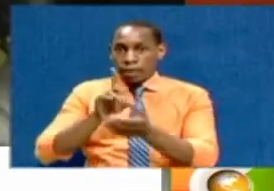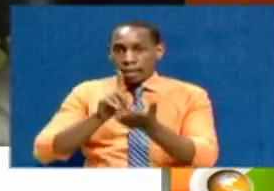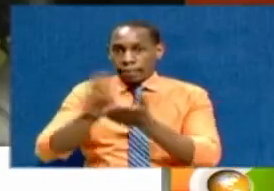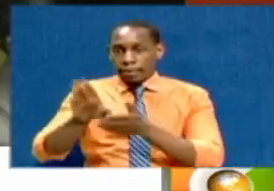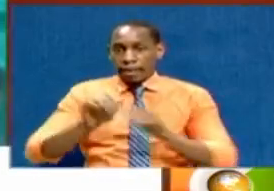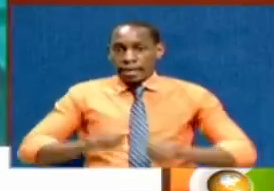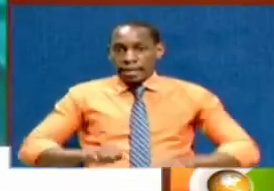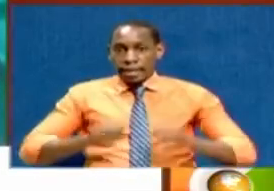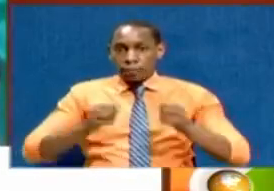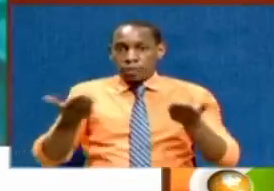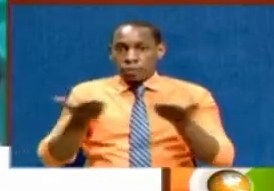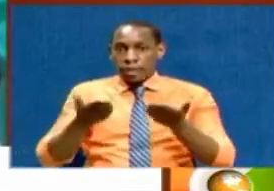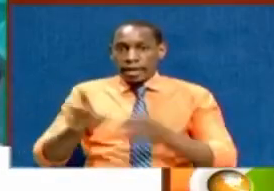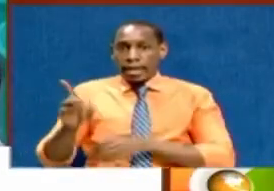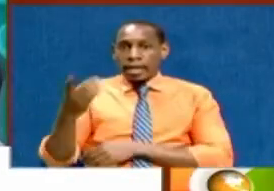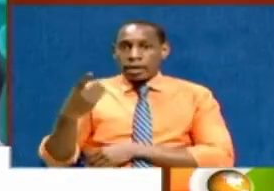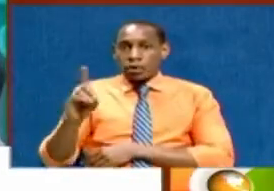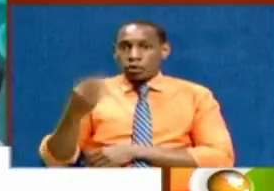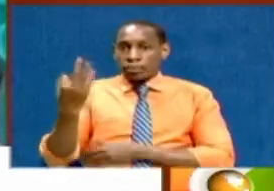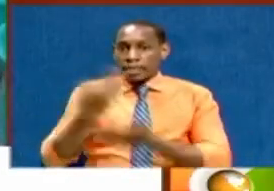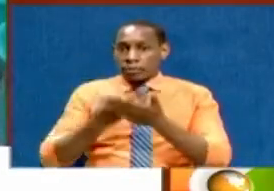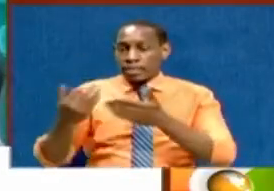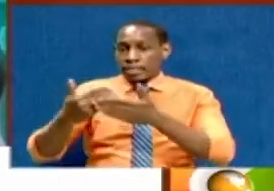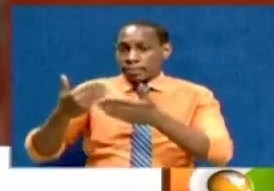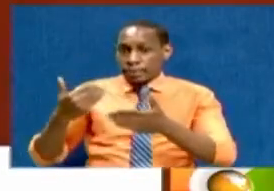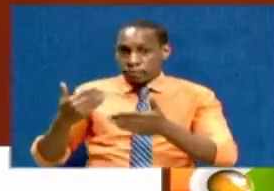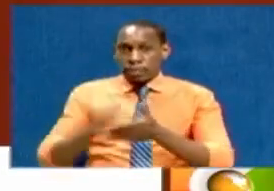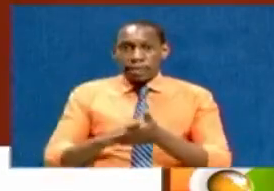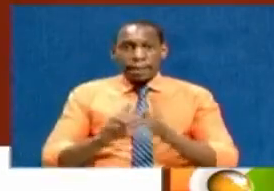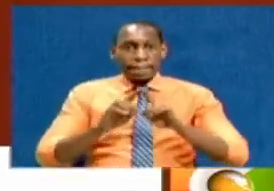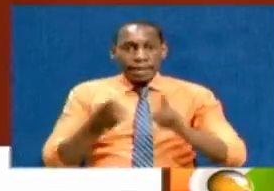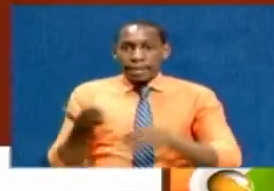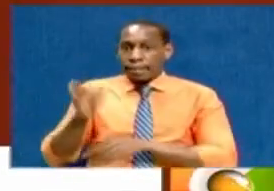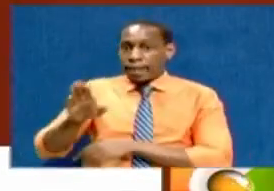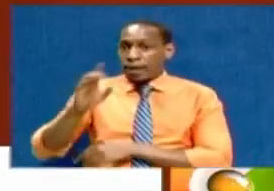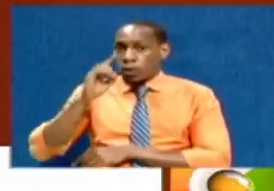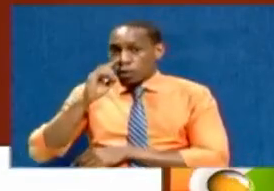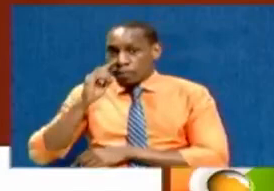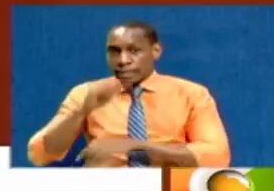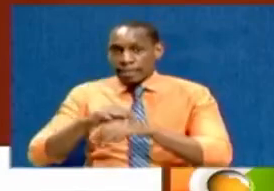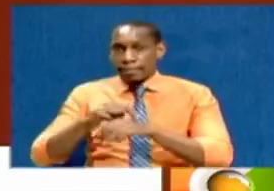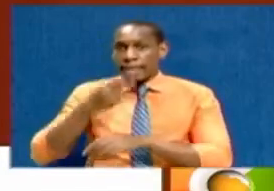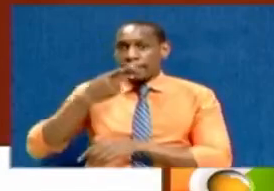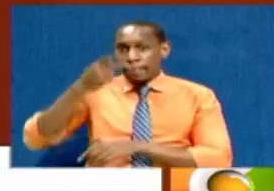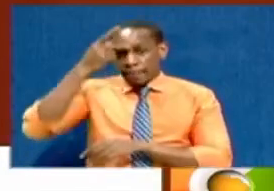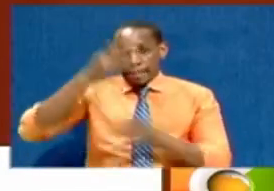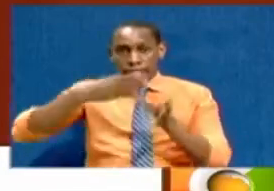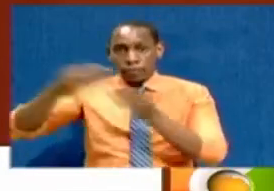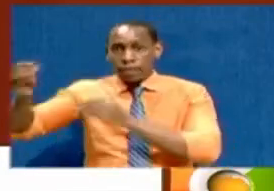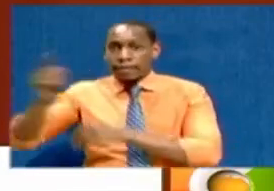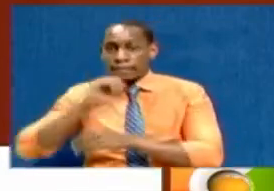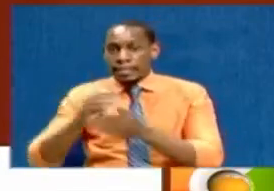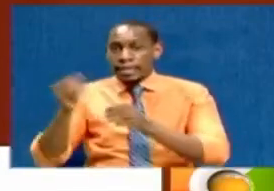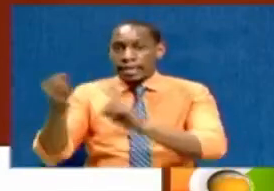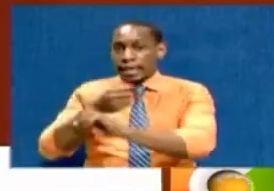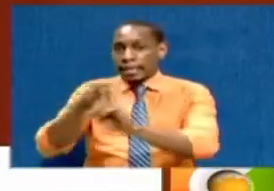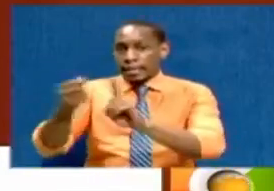na muajiri wake mtaani Donholm wiki tatu zilizopita, lakini alirudi nyumbani wazazi walipokuwa wameondoka na